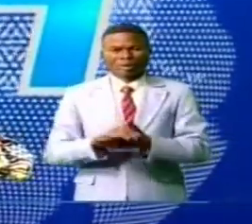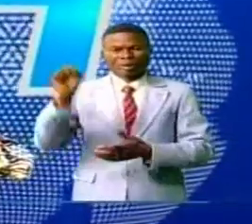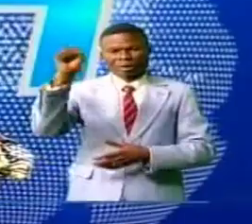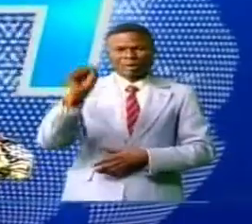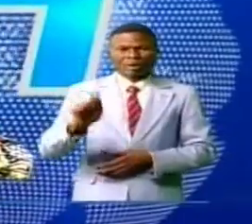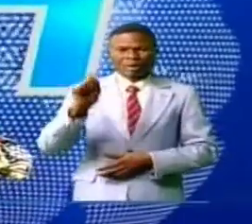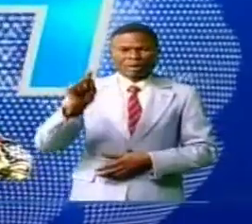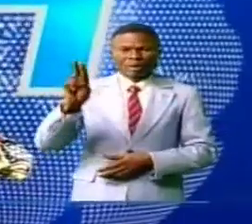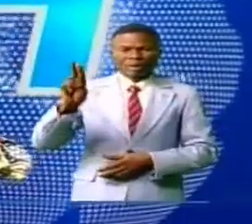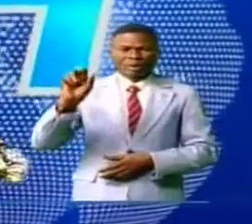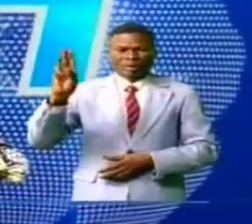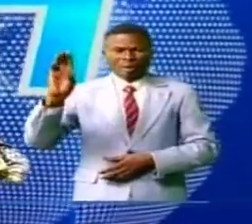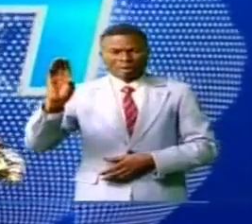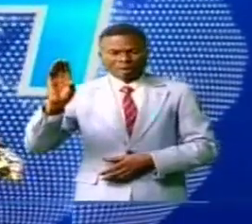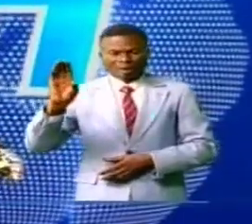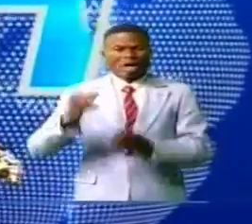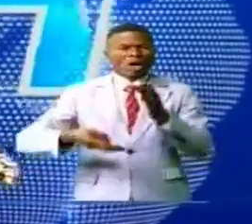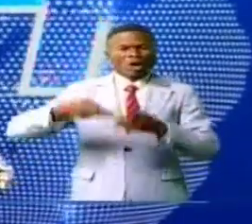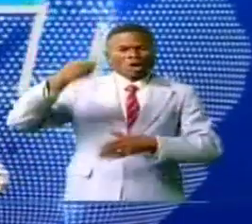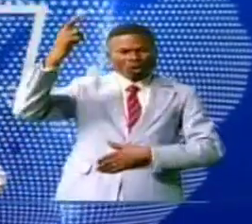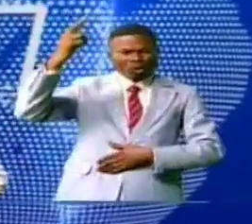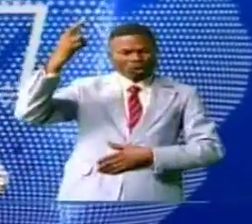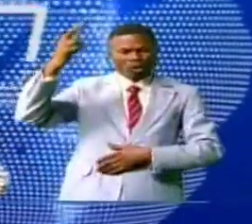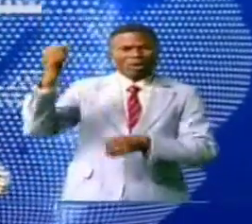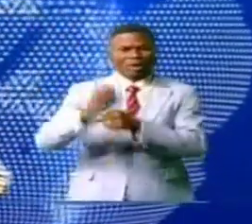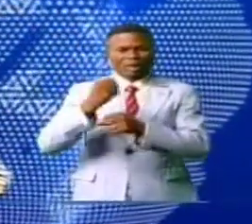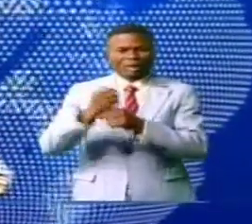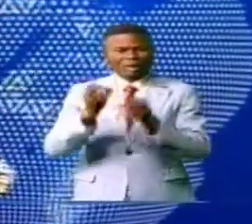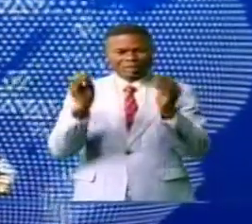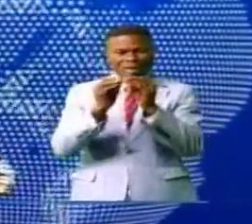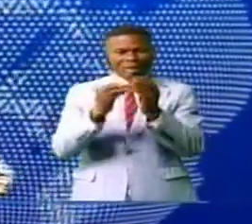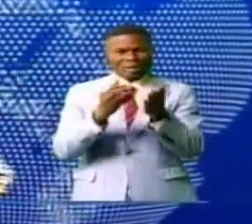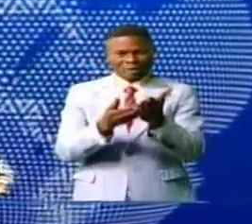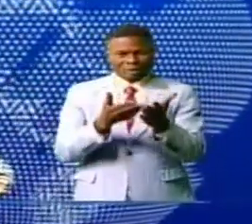vont porter haut l'étendard national à travers cette rencontre.